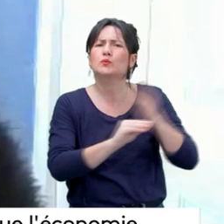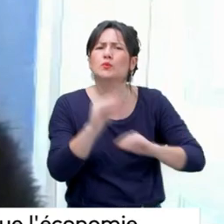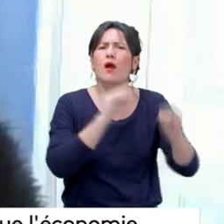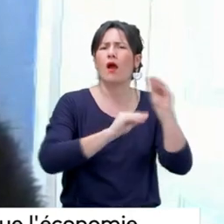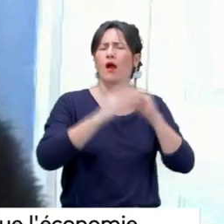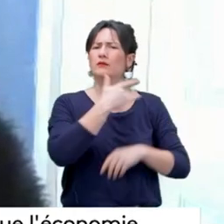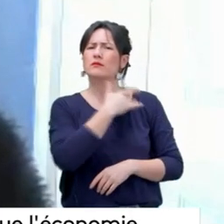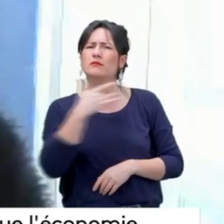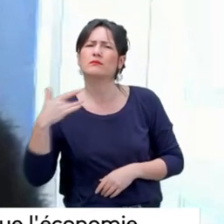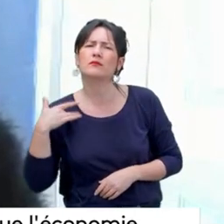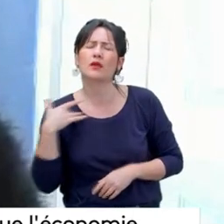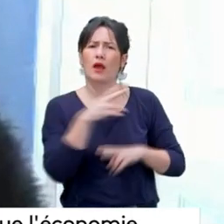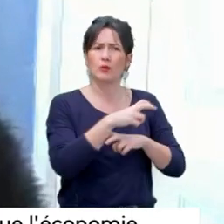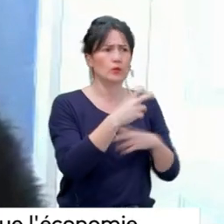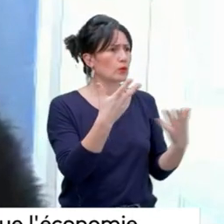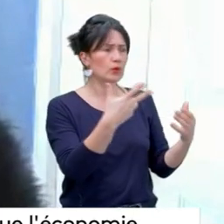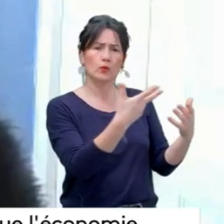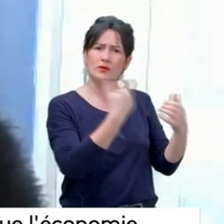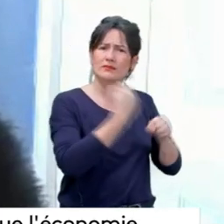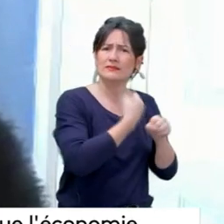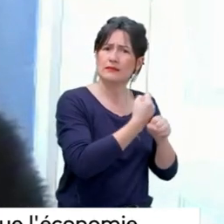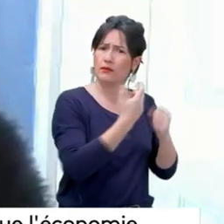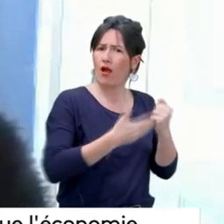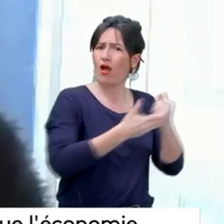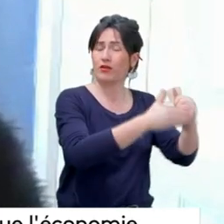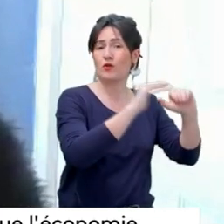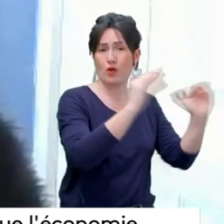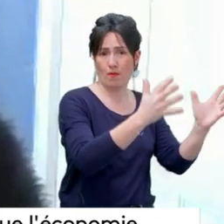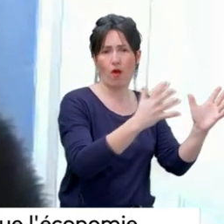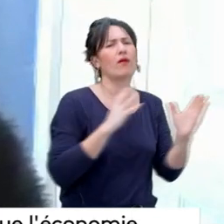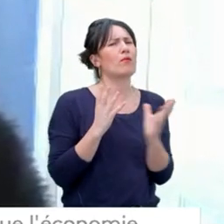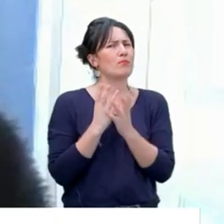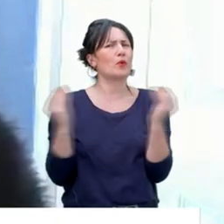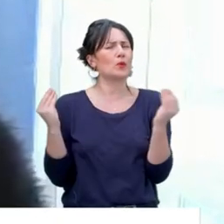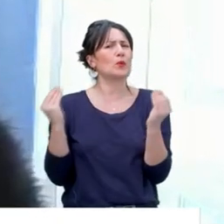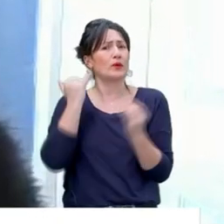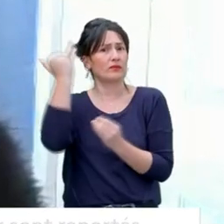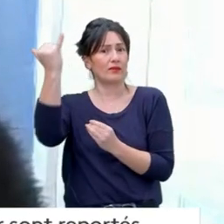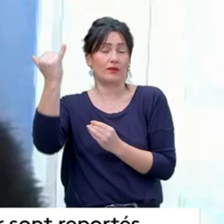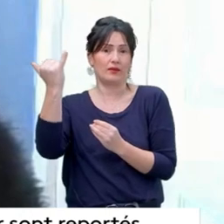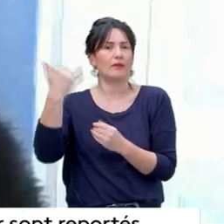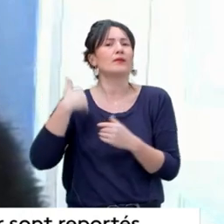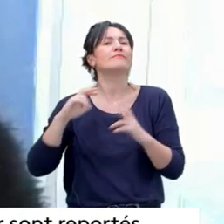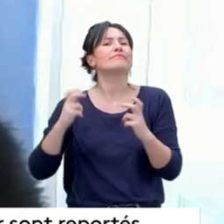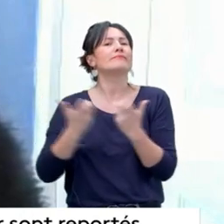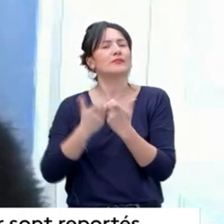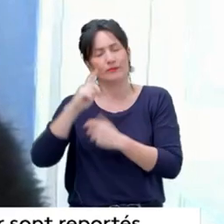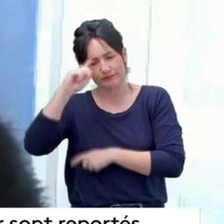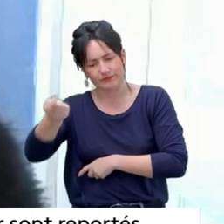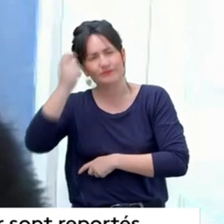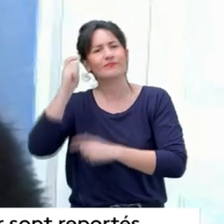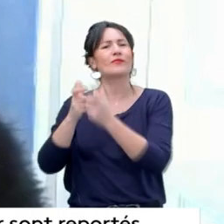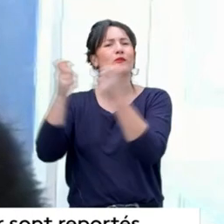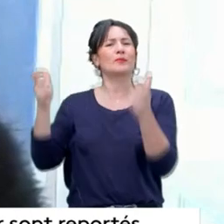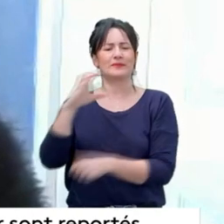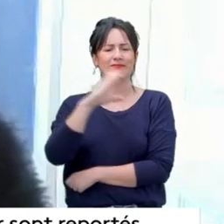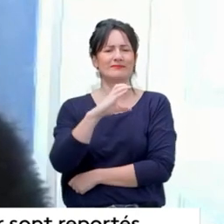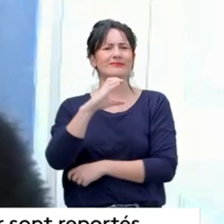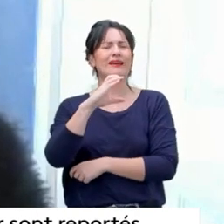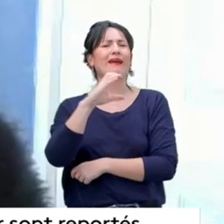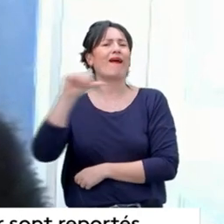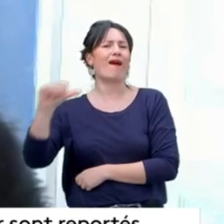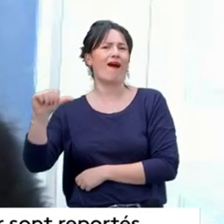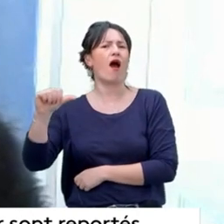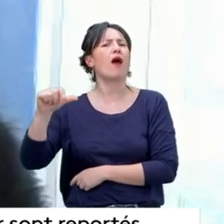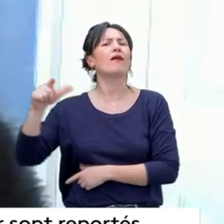On veut les aider. Donc, il y a différents types d'initiatives. Je salue d'ailleurs le patron de CEA, l'entreprise de textile, mode,